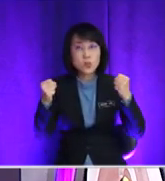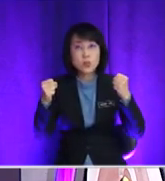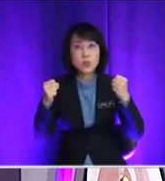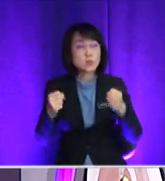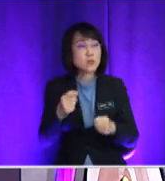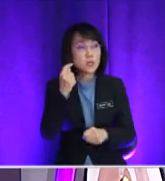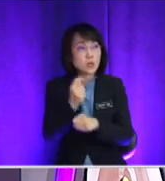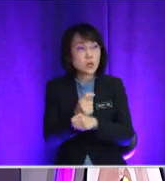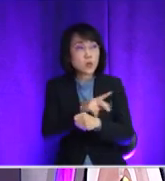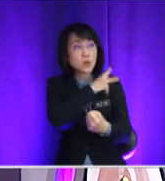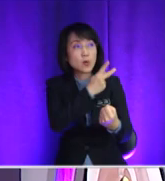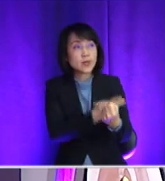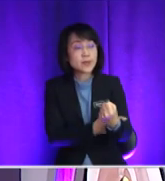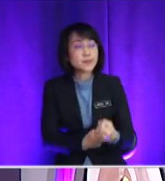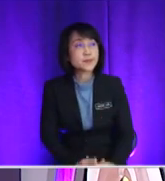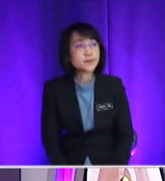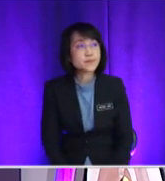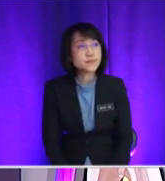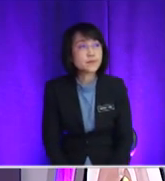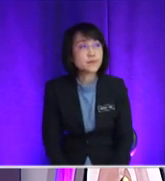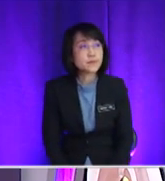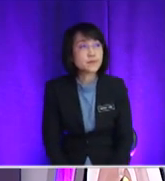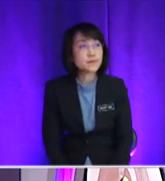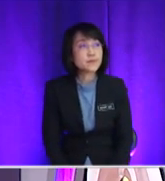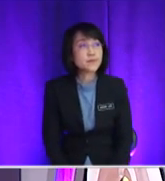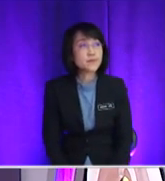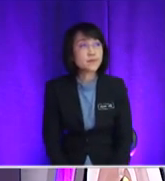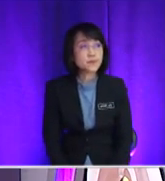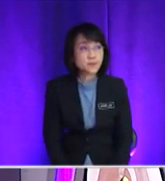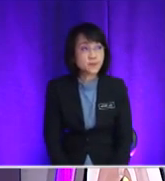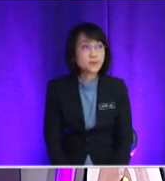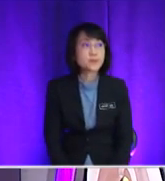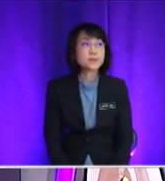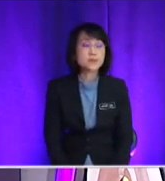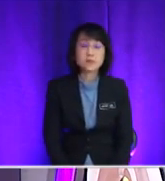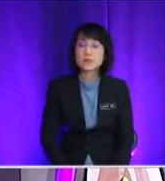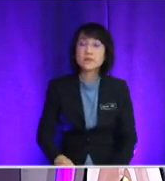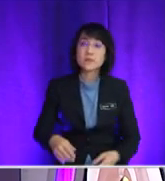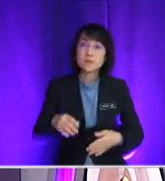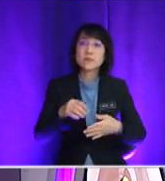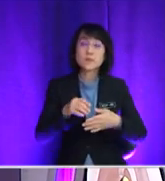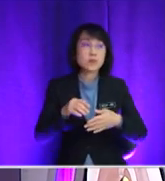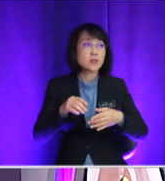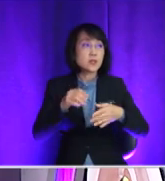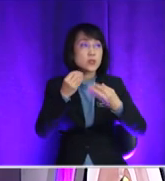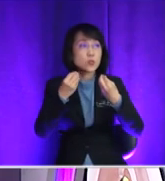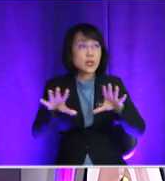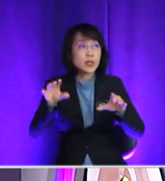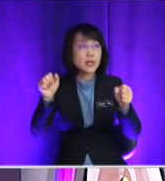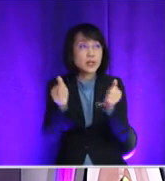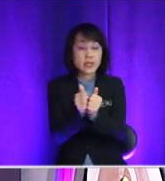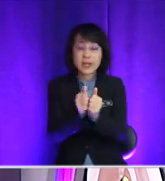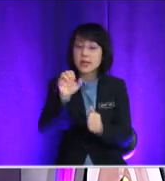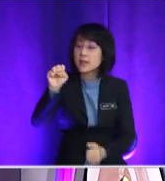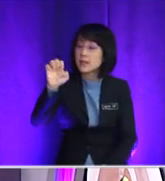tidak ada sama adik kita sudahkan dengan tembak susu atau pun kita buat